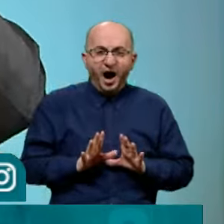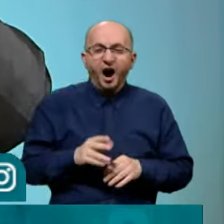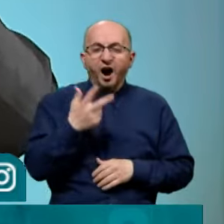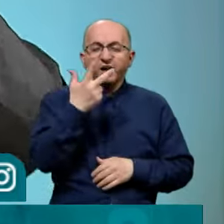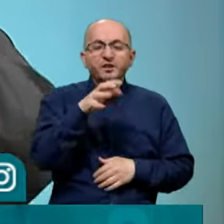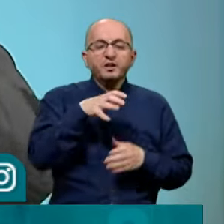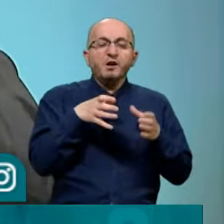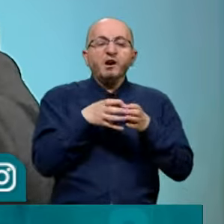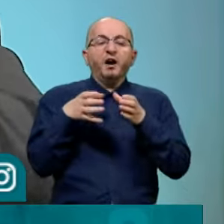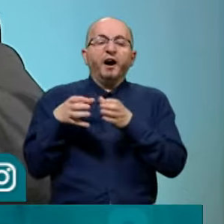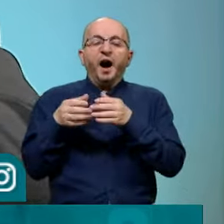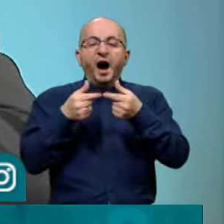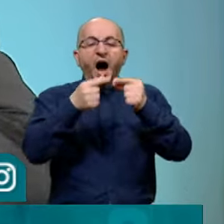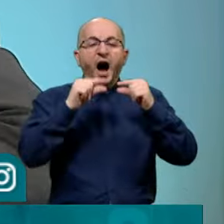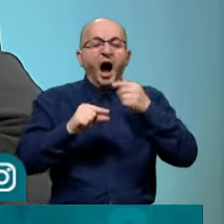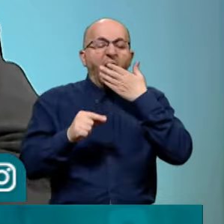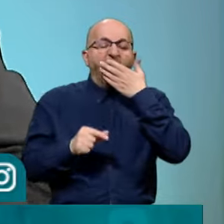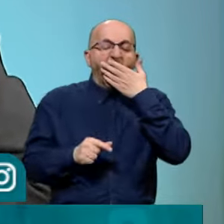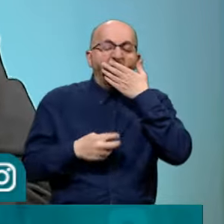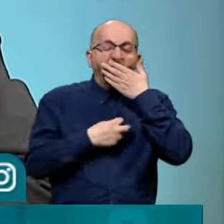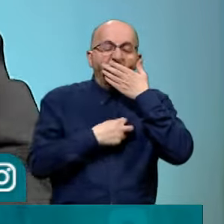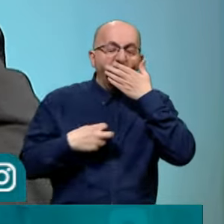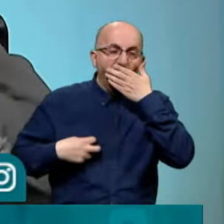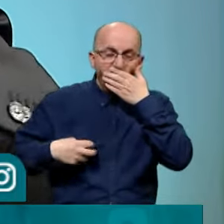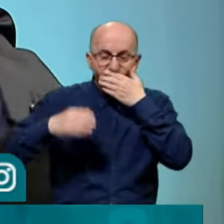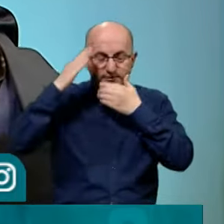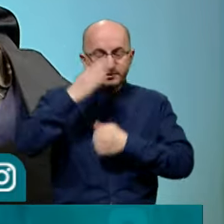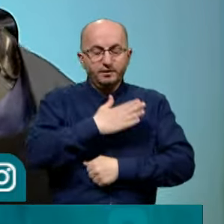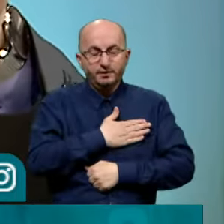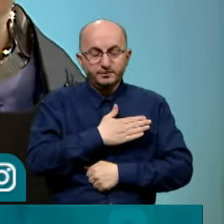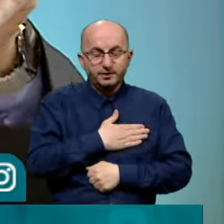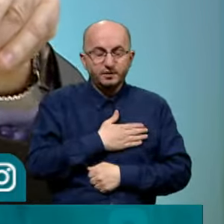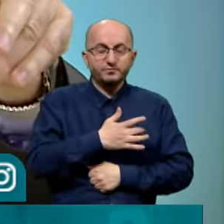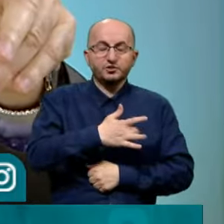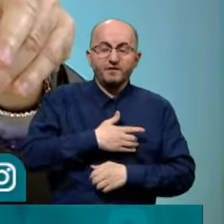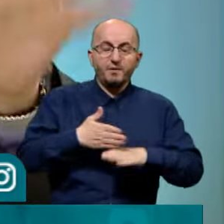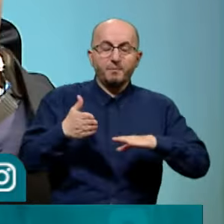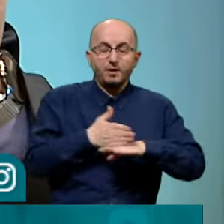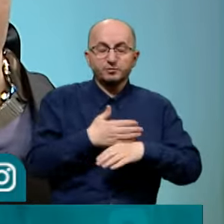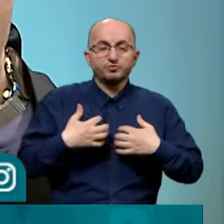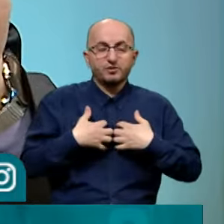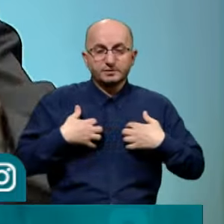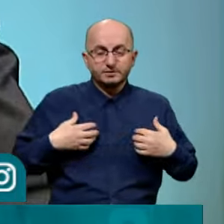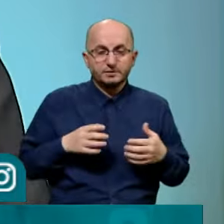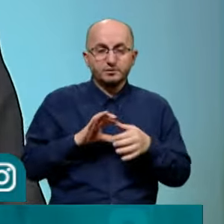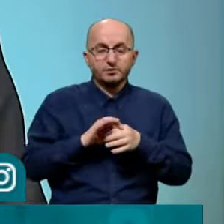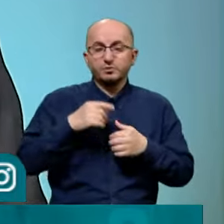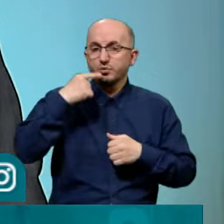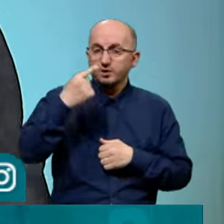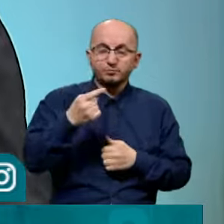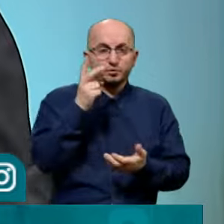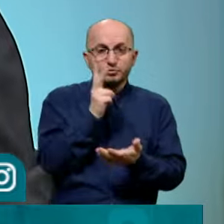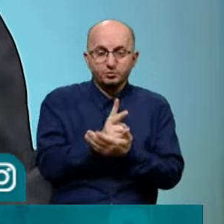gruptaki hadis demek ki Peygamber aleyhissalatü vesselamın can ve mal güveniyle ilgili söylemiş olduğu hükümlerdir.